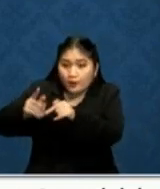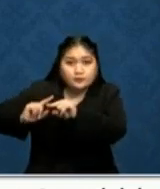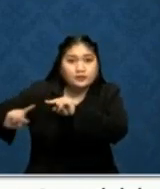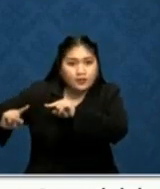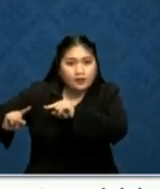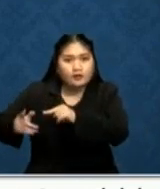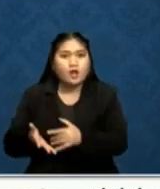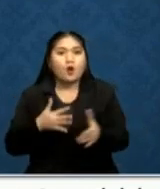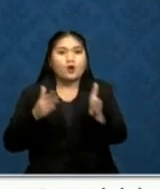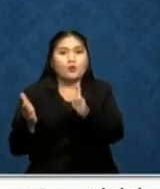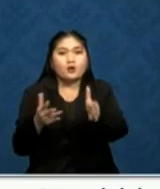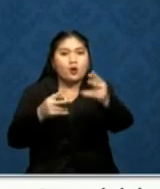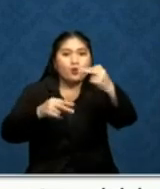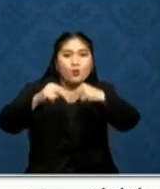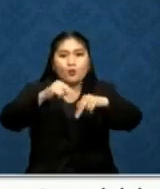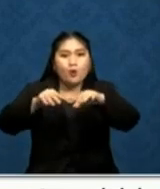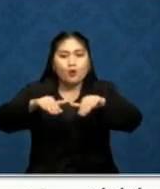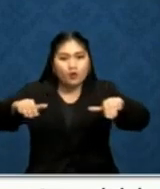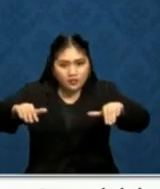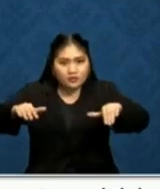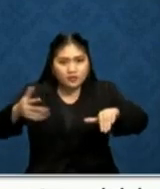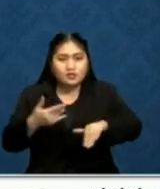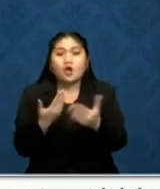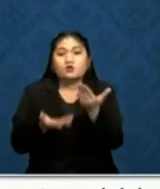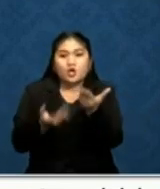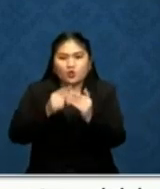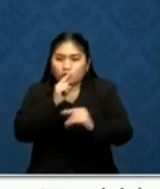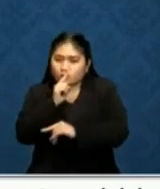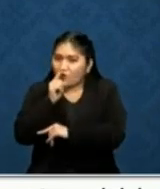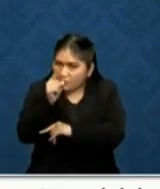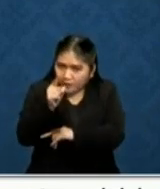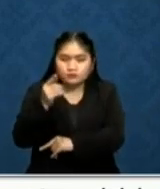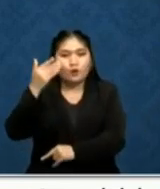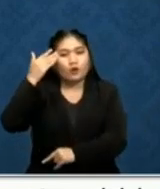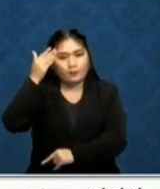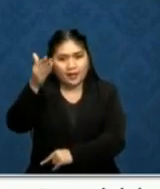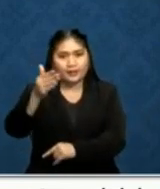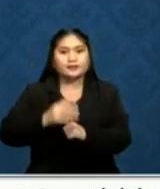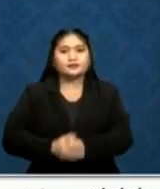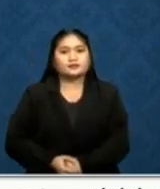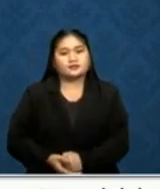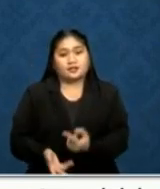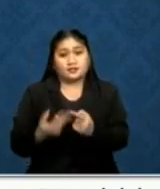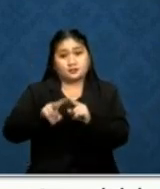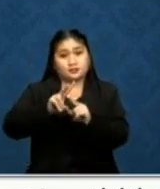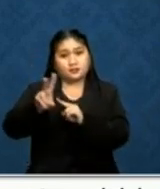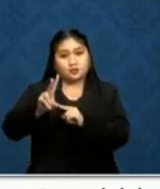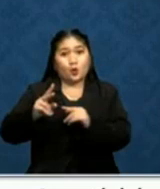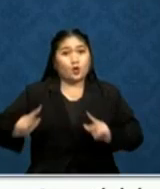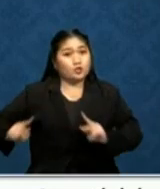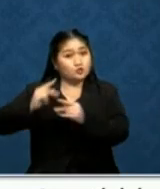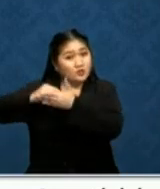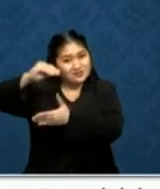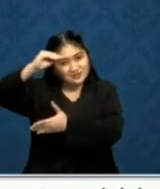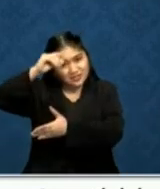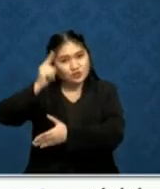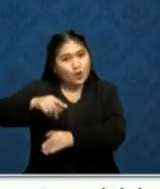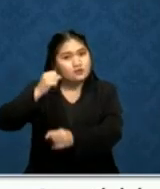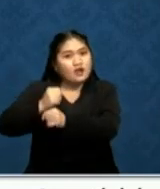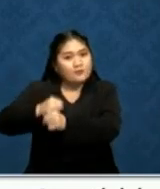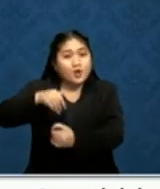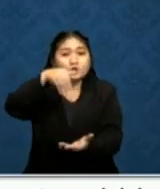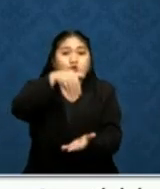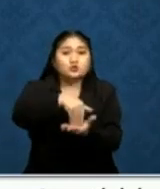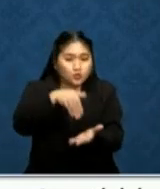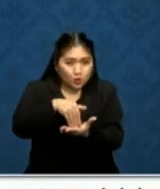การคุ้มครองเด็กนั้นรวมถึงกระบวนการร้องเรียนต่อไปด้วยข้อเสนอในหน้าที่2กระทรวงศึกษาต้องทำศูนย์รับ